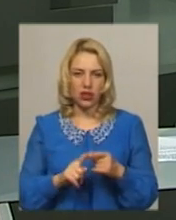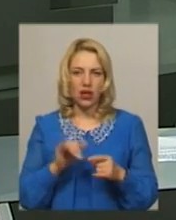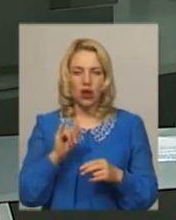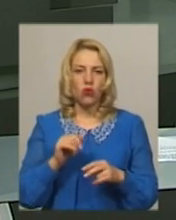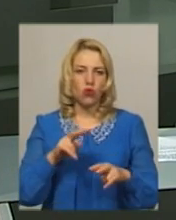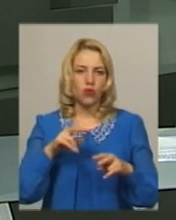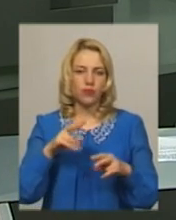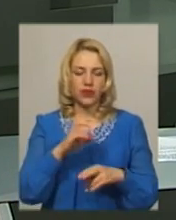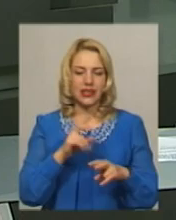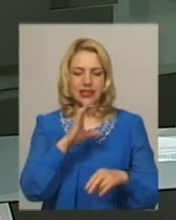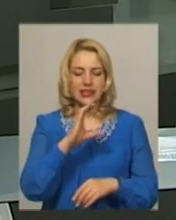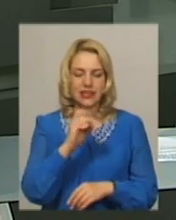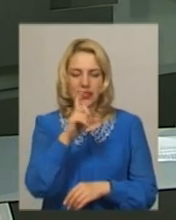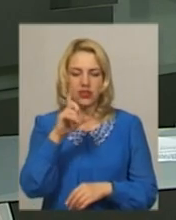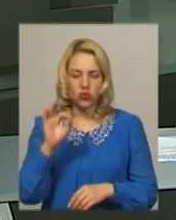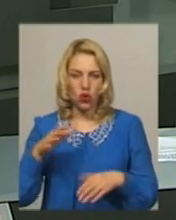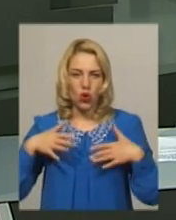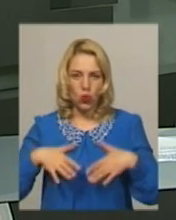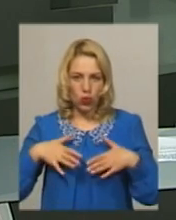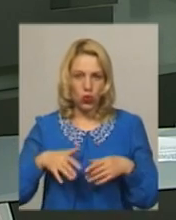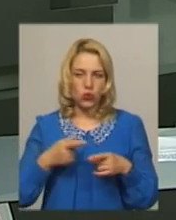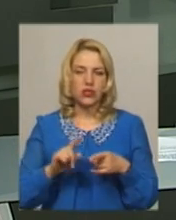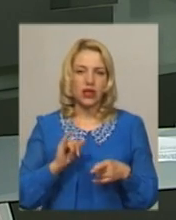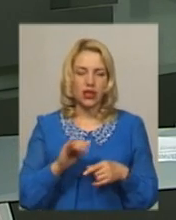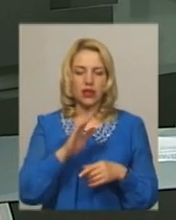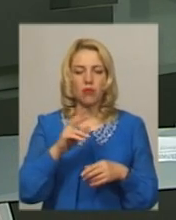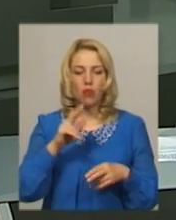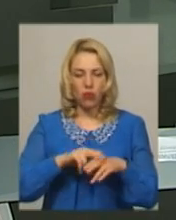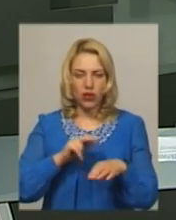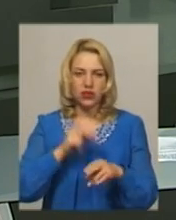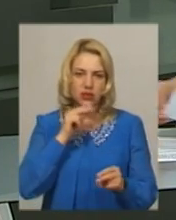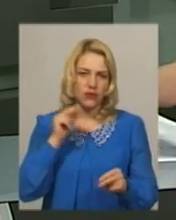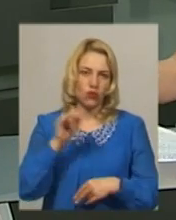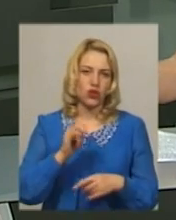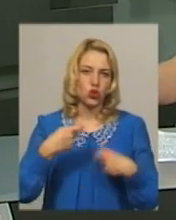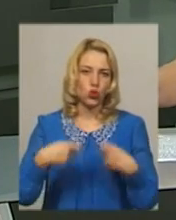Республіки Грузія. Поліція Грузії висунула жінці звинувачення у торгівлі дітьми.